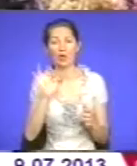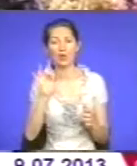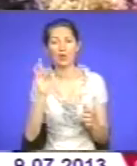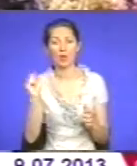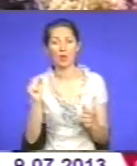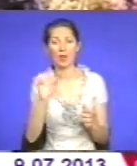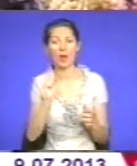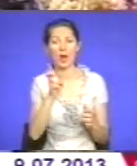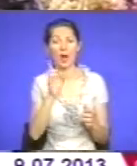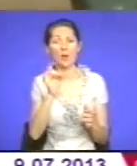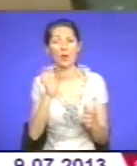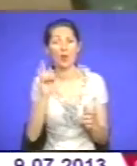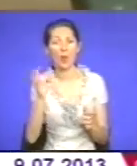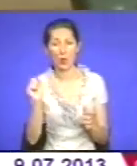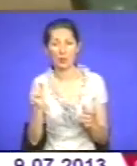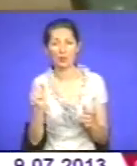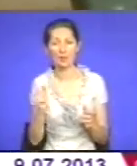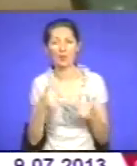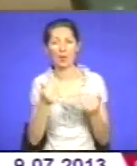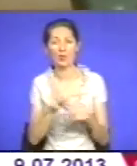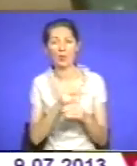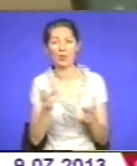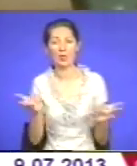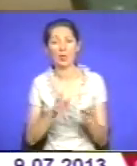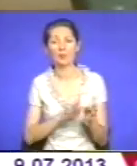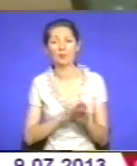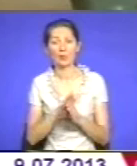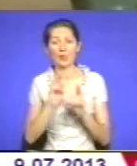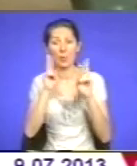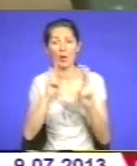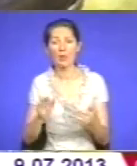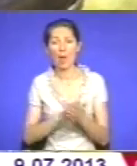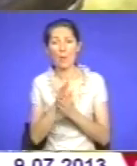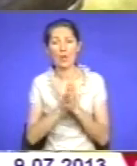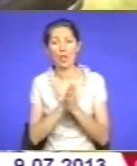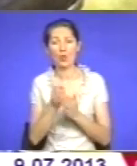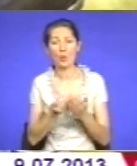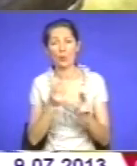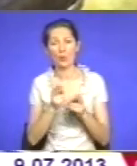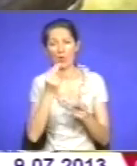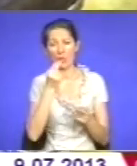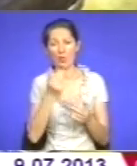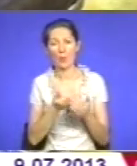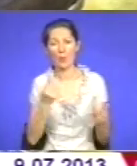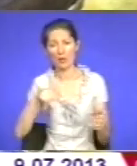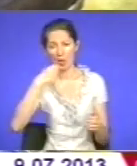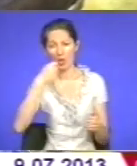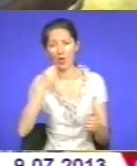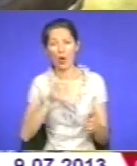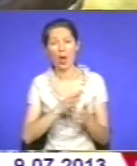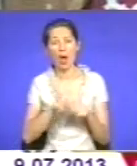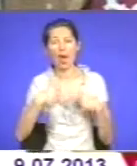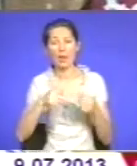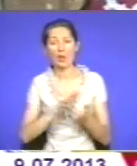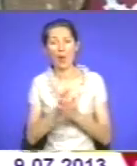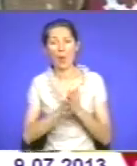Для профілактики необхідно дотримуватися простих правил – мити руки перед приготуванням їжі та перед її вживанням, ретельно мити овочі та